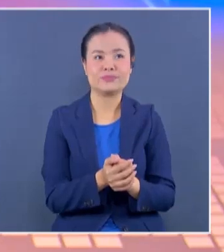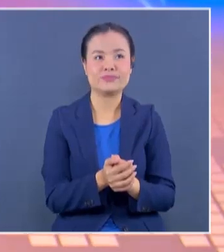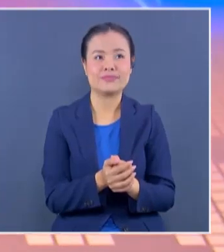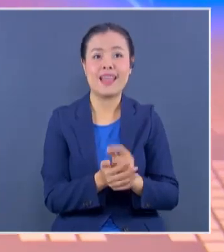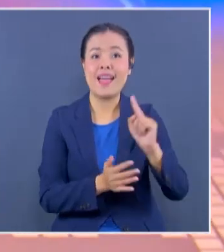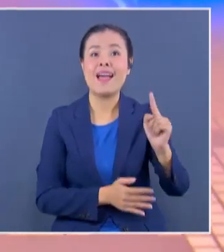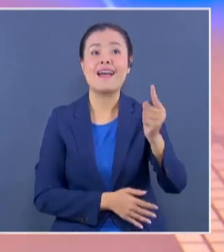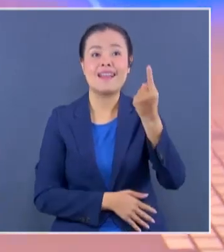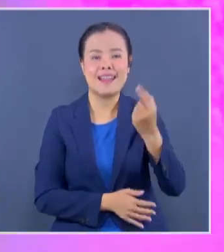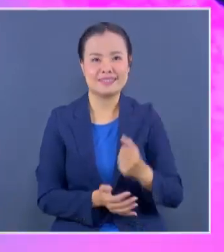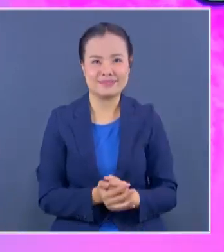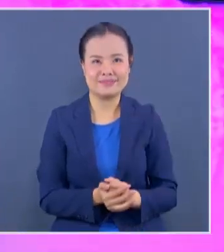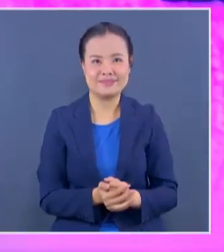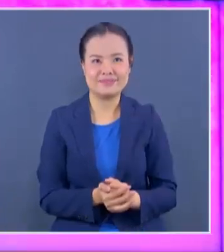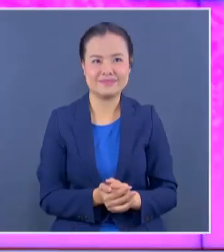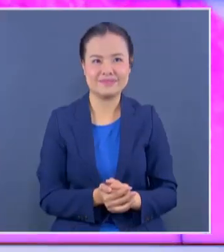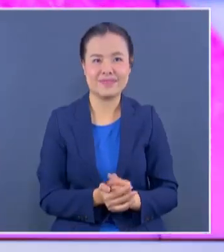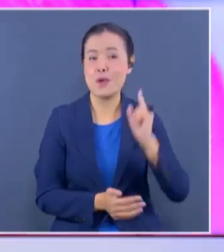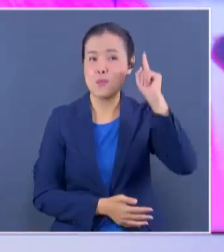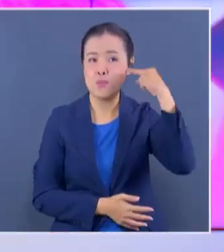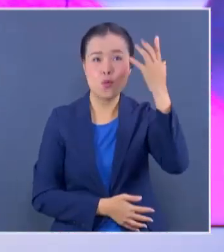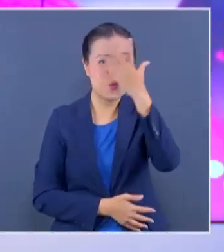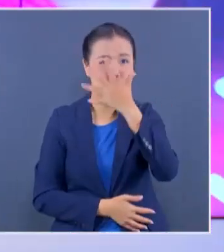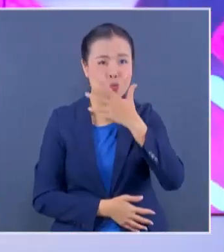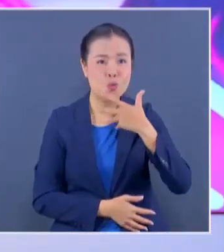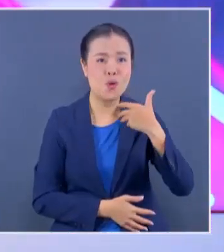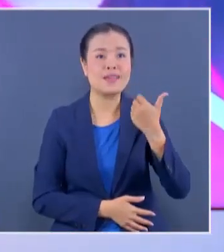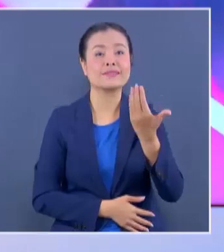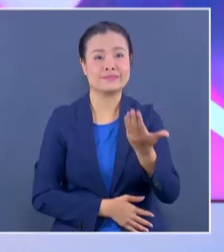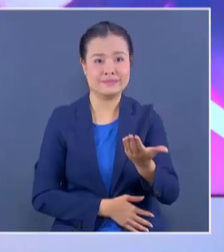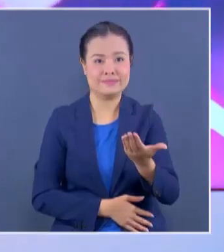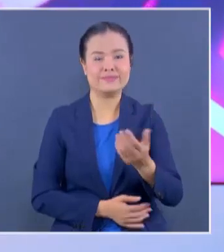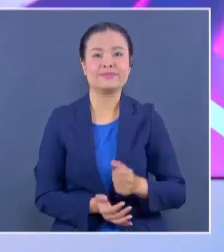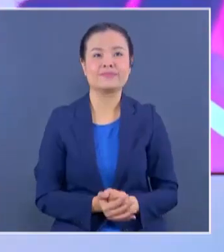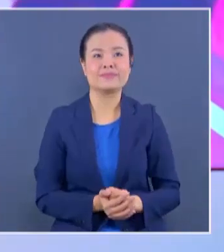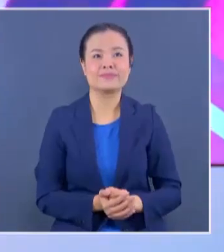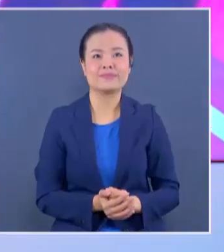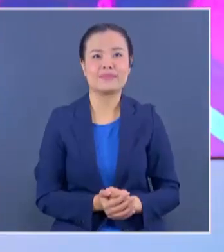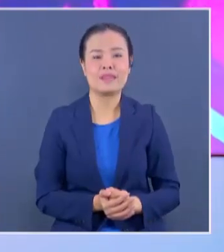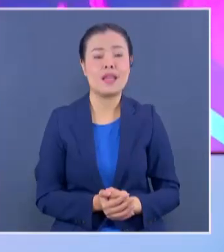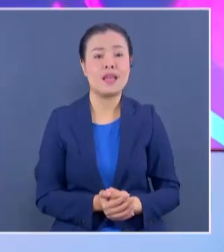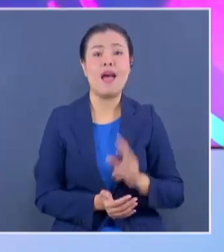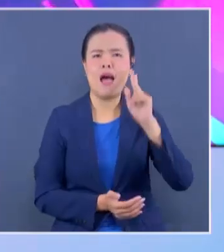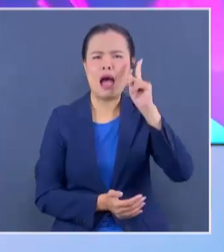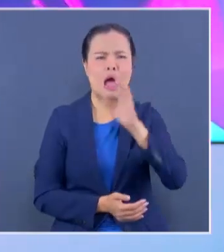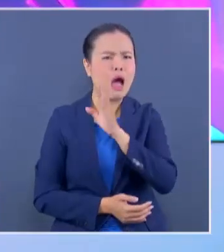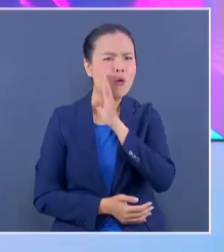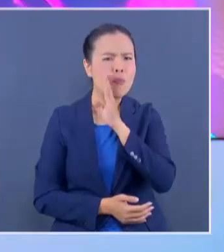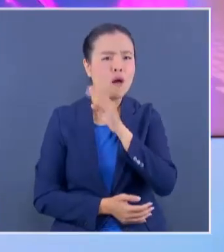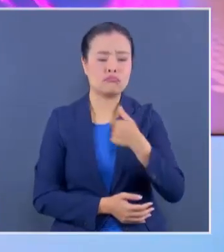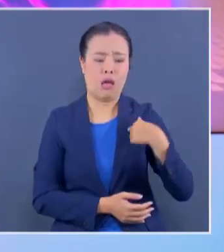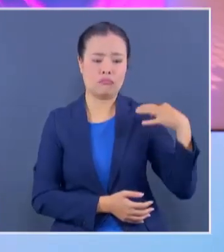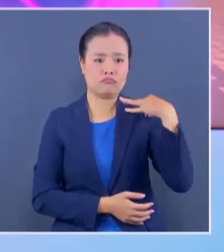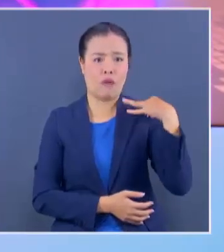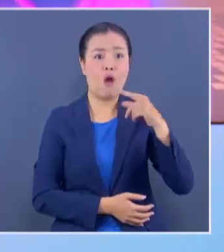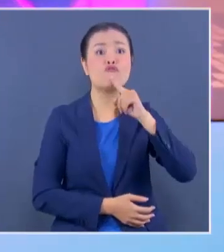ไปดูที่ข่าวแรกกันเลยครับไปกันที่เรื่องราวของสาวงามคนนี้อย่างอแมนดาออบดัมที่เธอเนี่ยต้องออกมาเคลียร์ข่าวลือครับว่าเป็นนางงาม